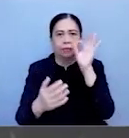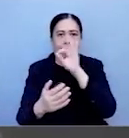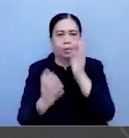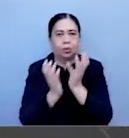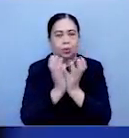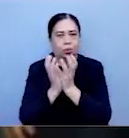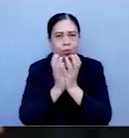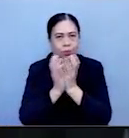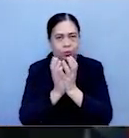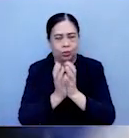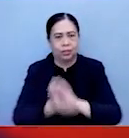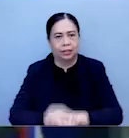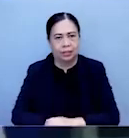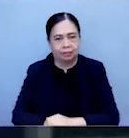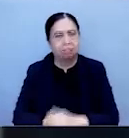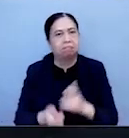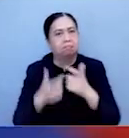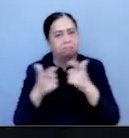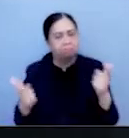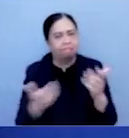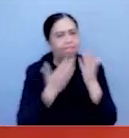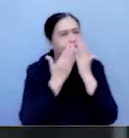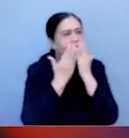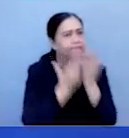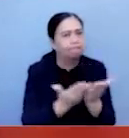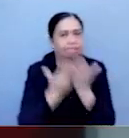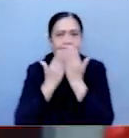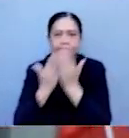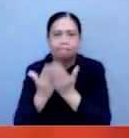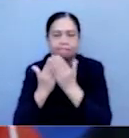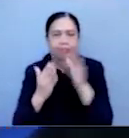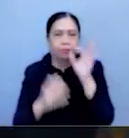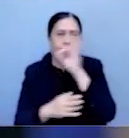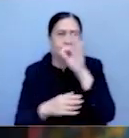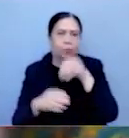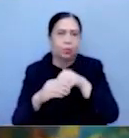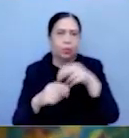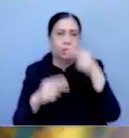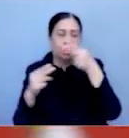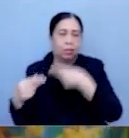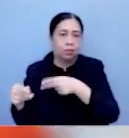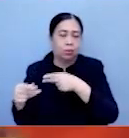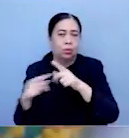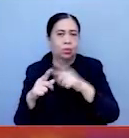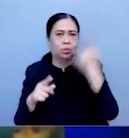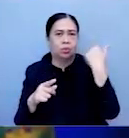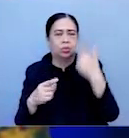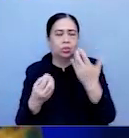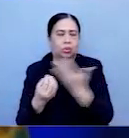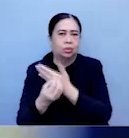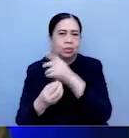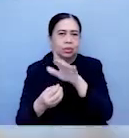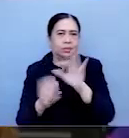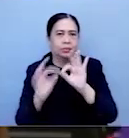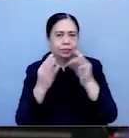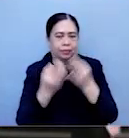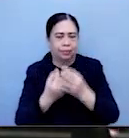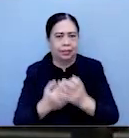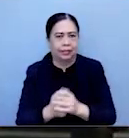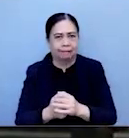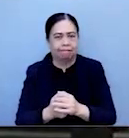sa Honolulu. Malaki raw ang pasasalamat ng pamilya Marcos sa mga Pinoy na narito nung ma-exile siya. Let me